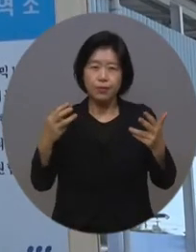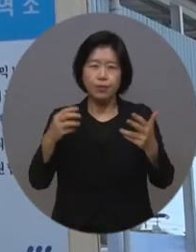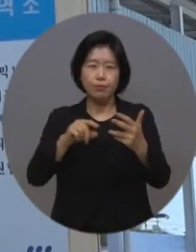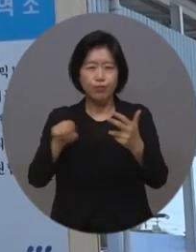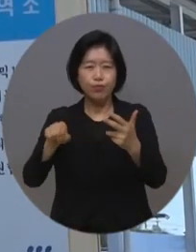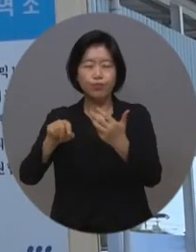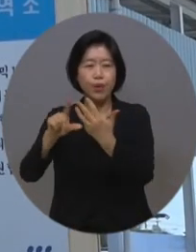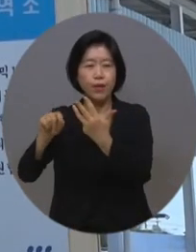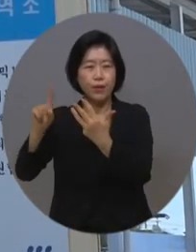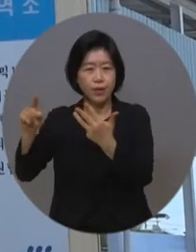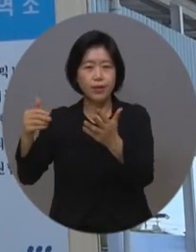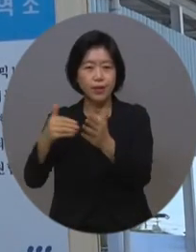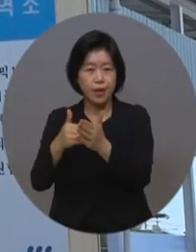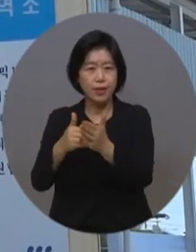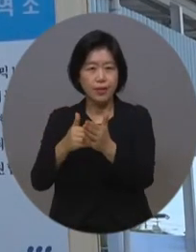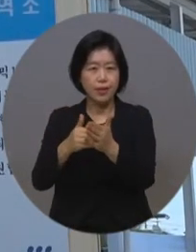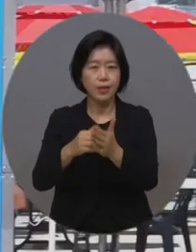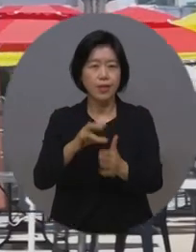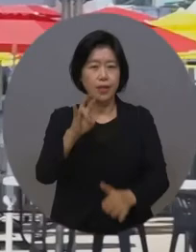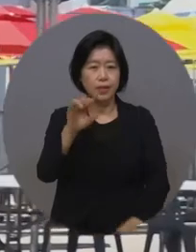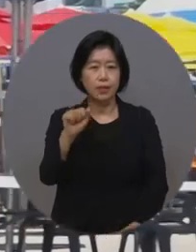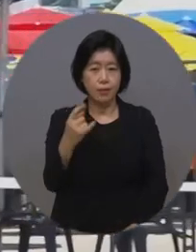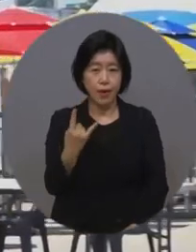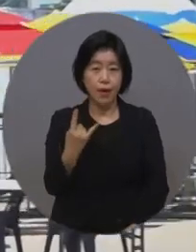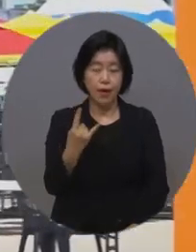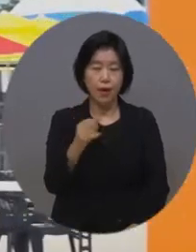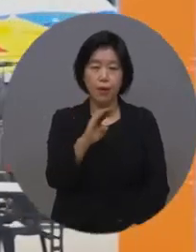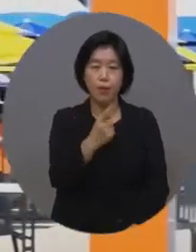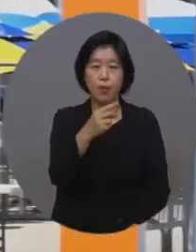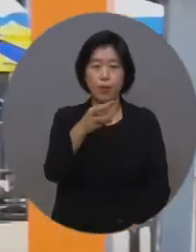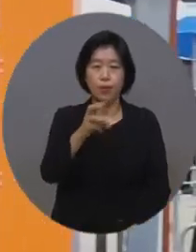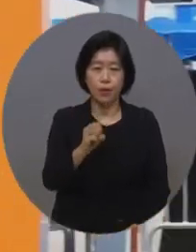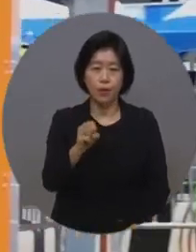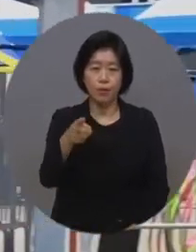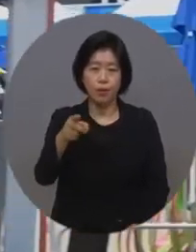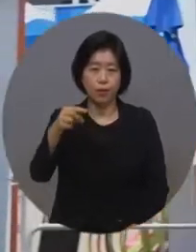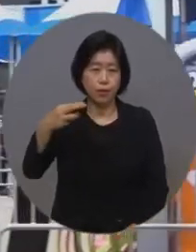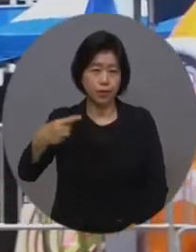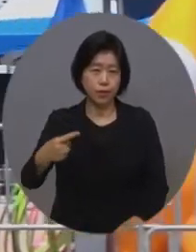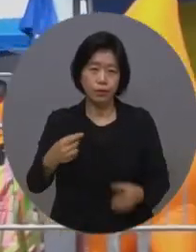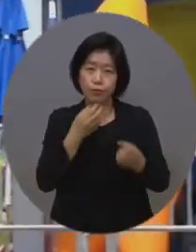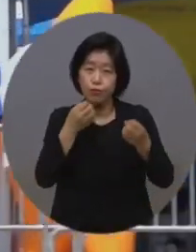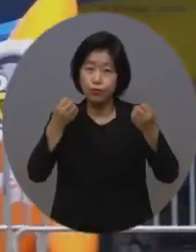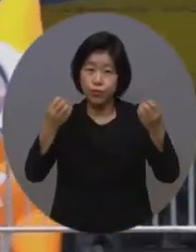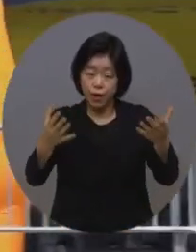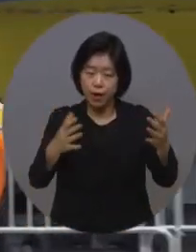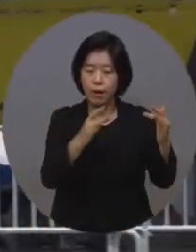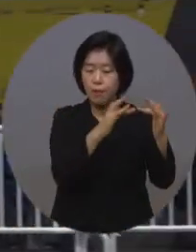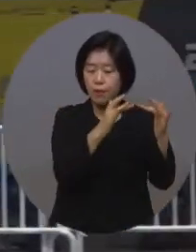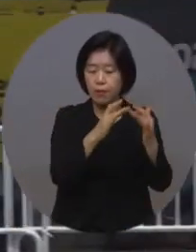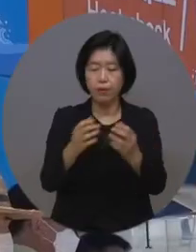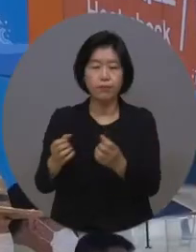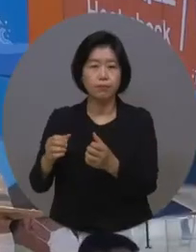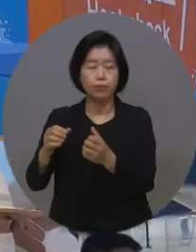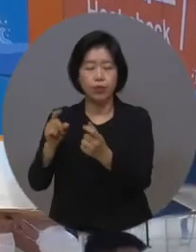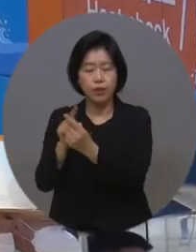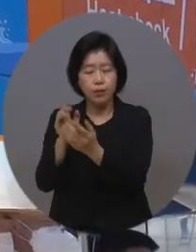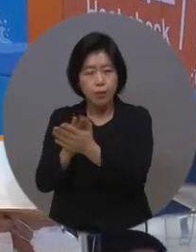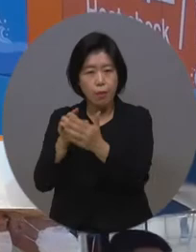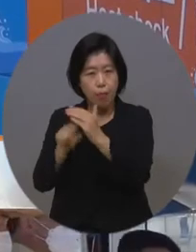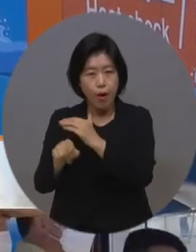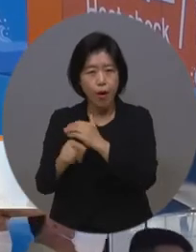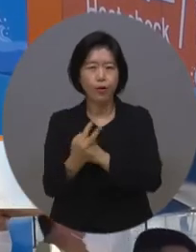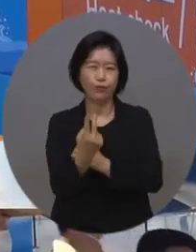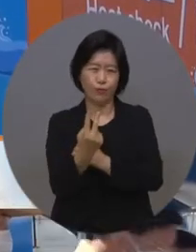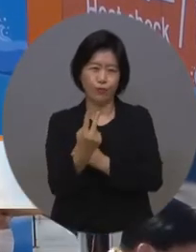개최된 제24회 보령 머드 축제도 코로나19의 영향을 받아 온 오프라인 방식으로 진행되었습니다. 다양한